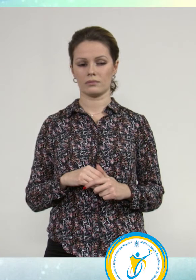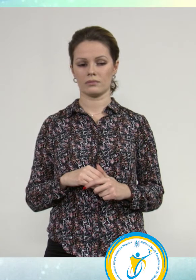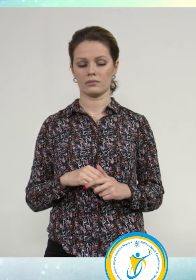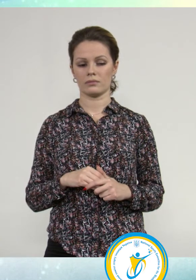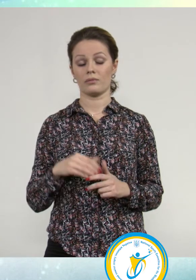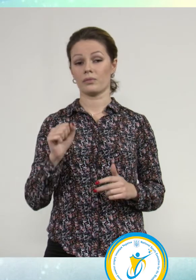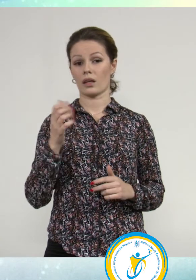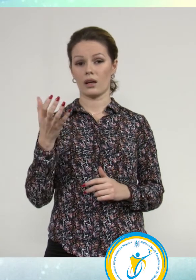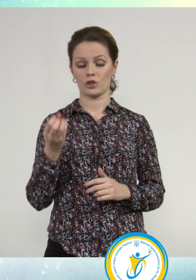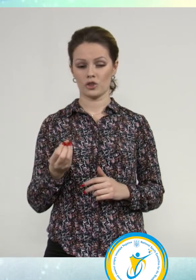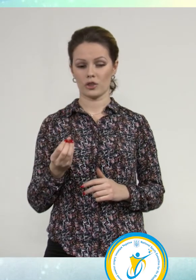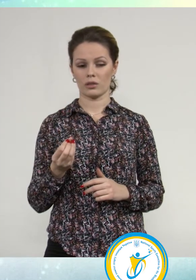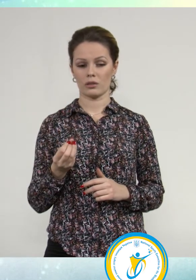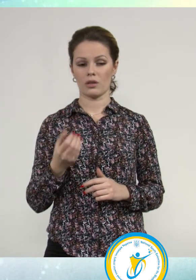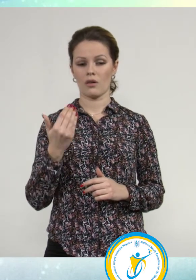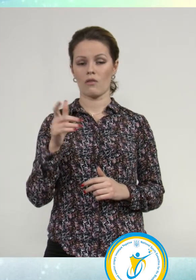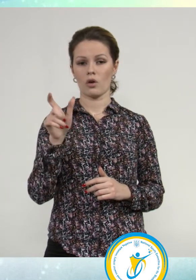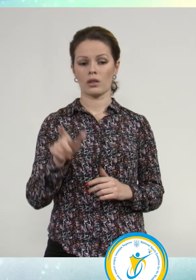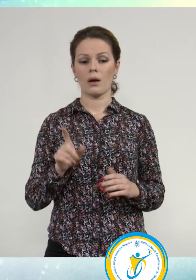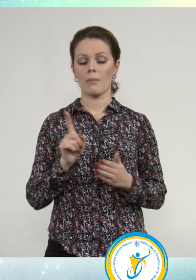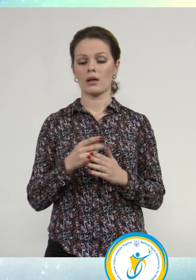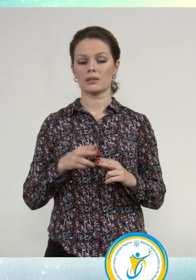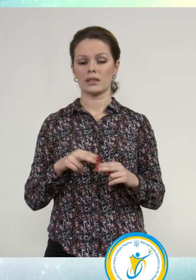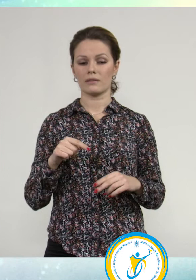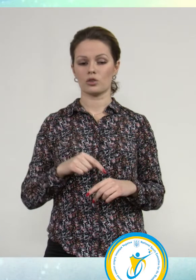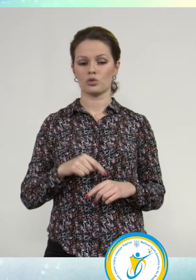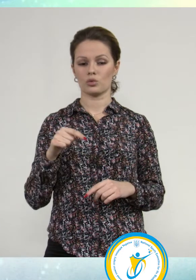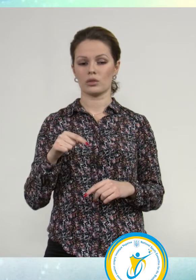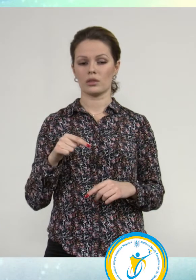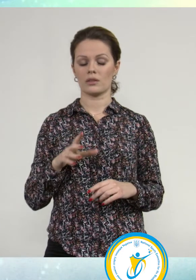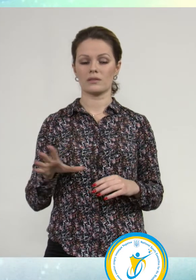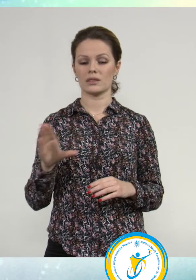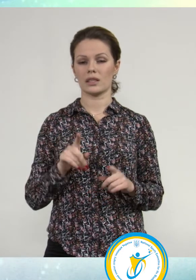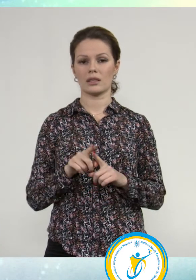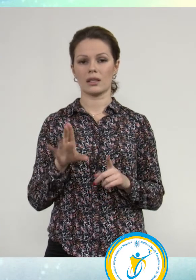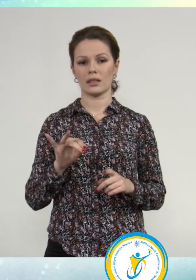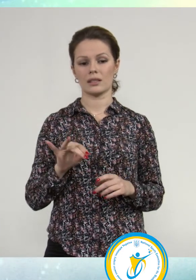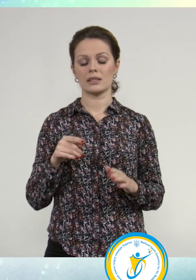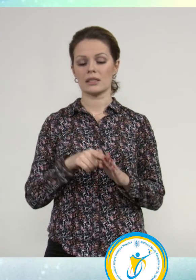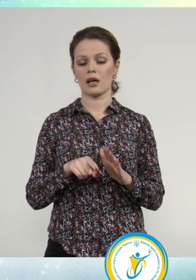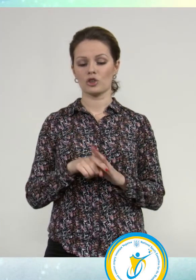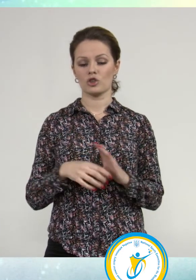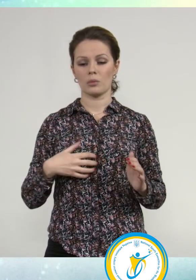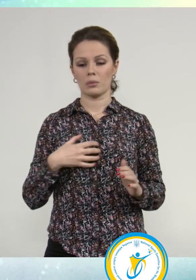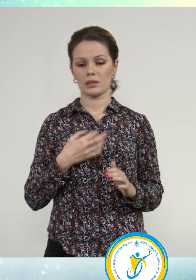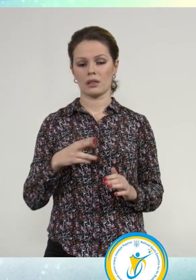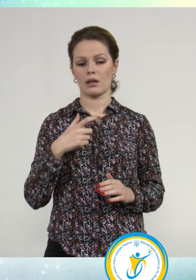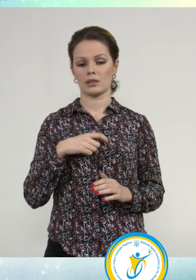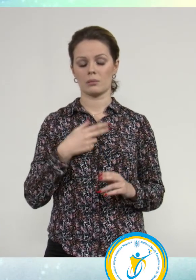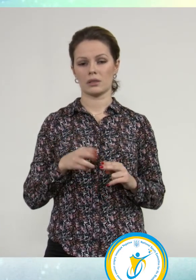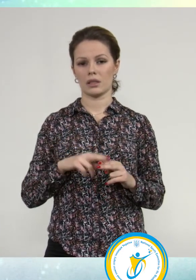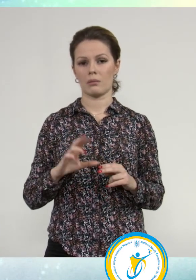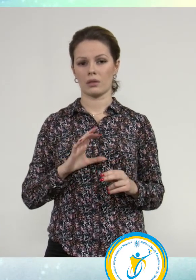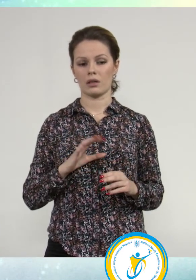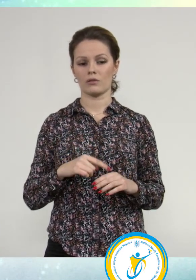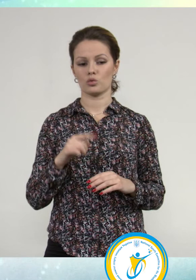А ще вона намагається відчути все-таки значимість для себе цієї медалі, відчути